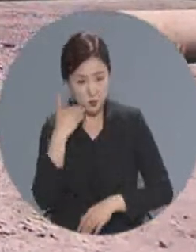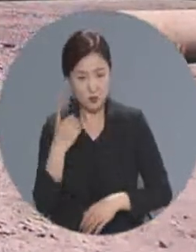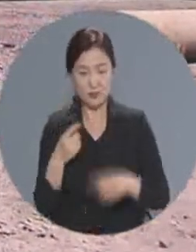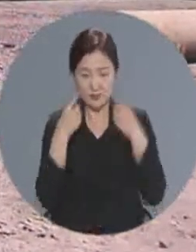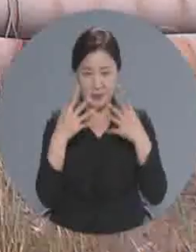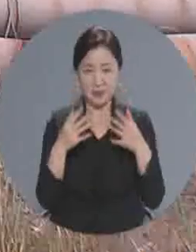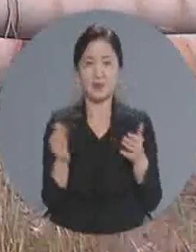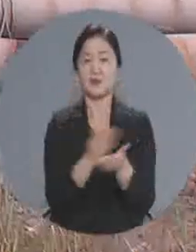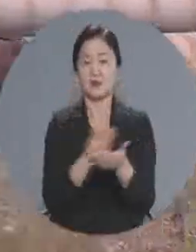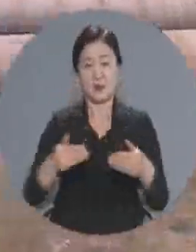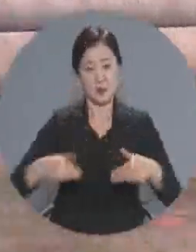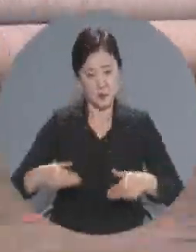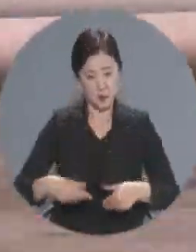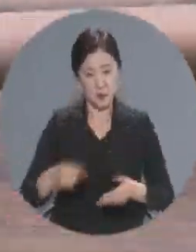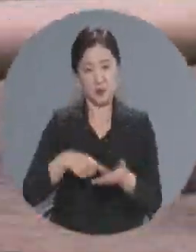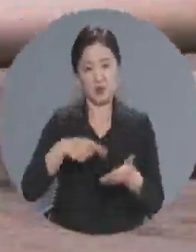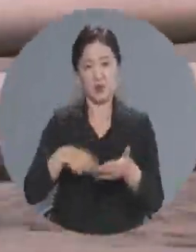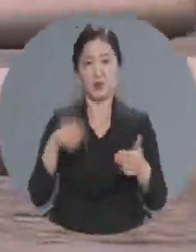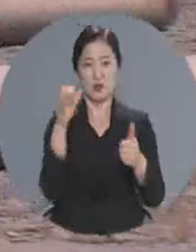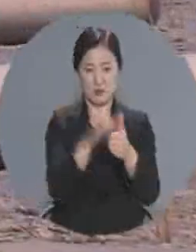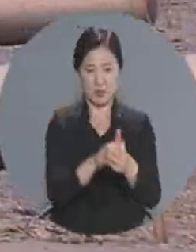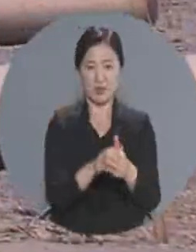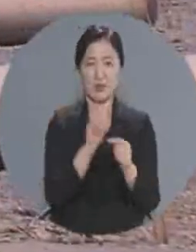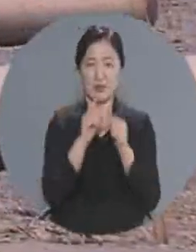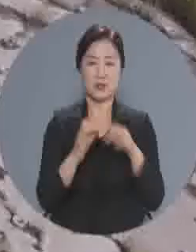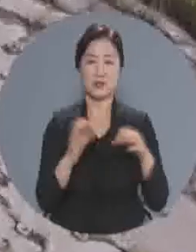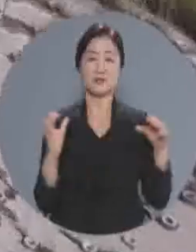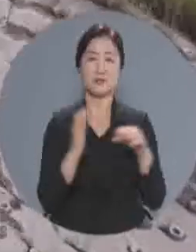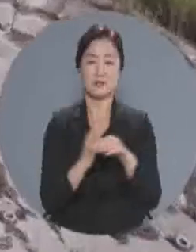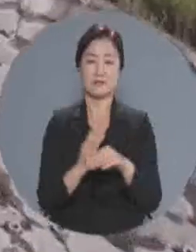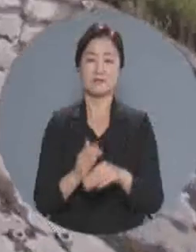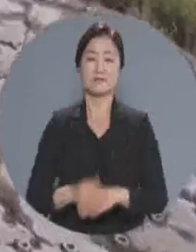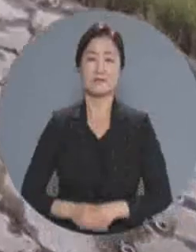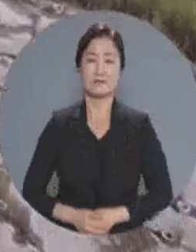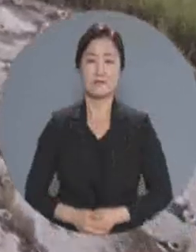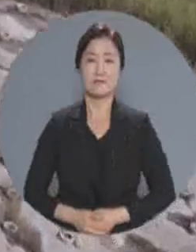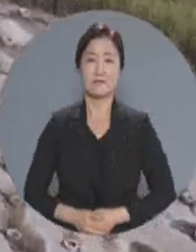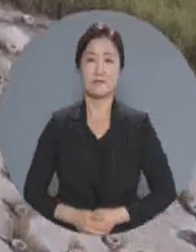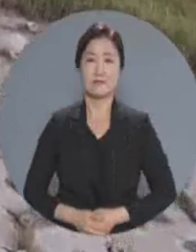구상권 청구로까지 논란이 확대되고 있습니다. MBC 뉴스 김지우입니다.